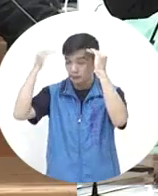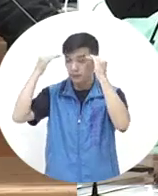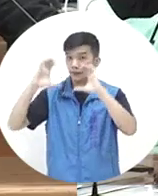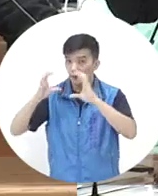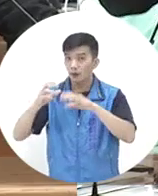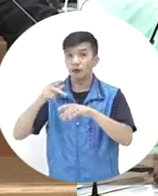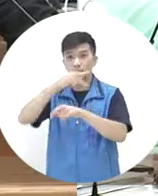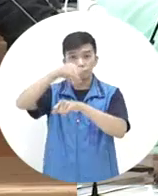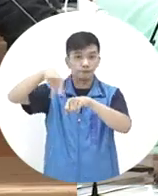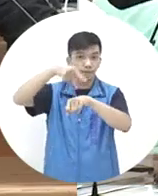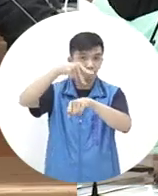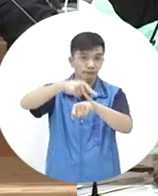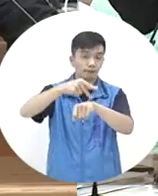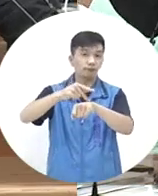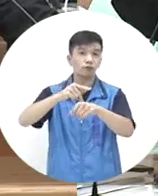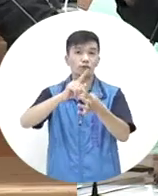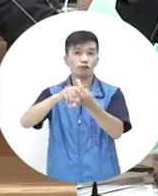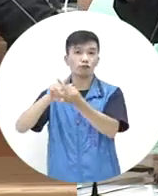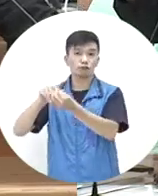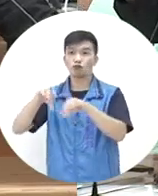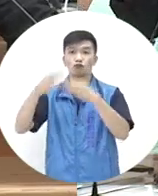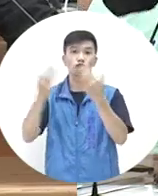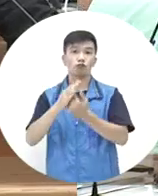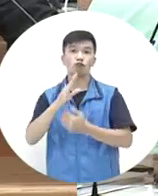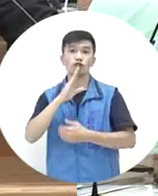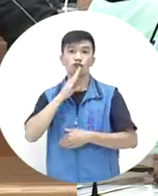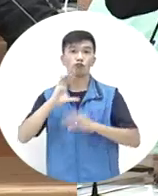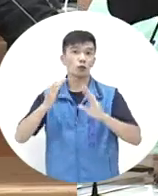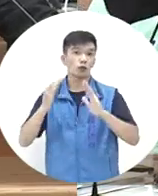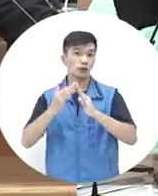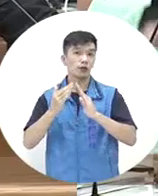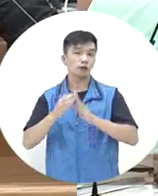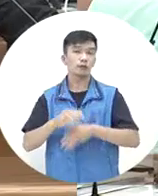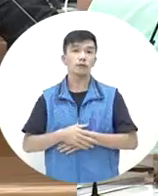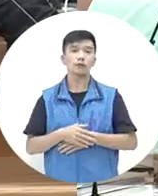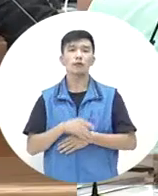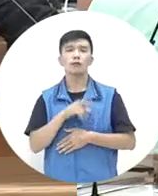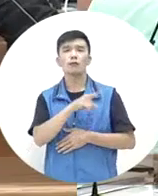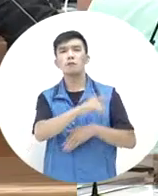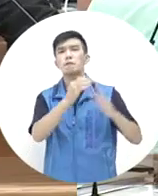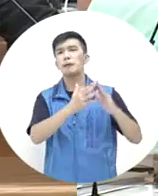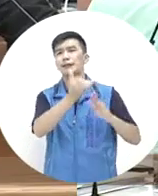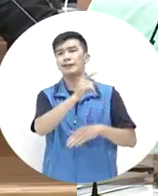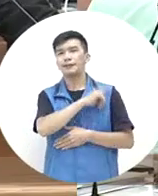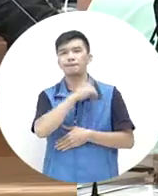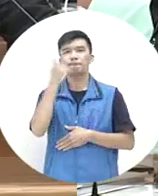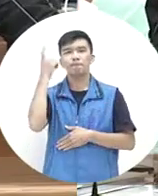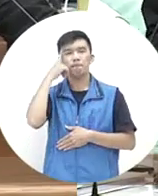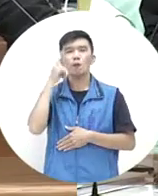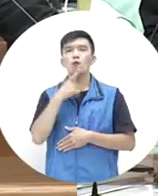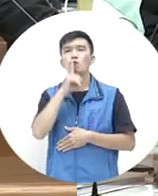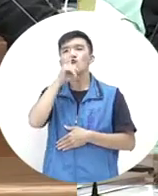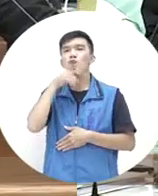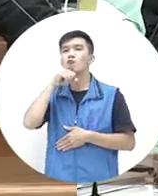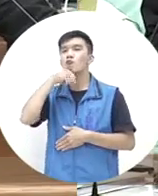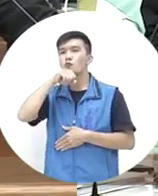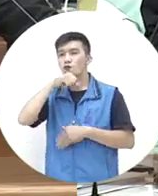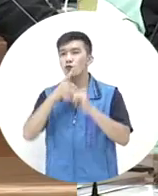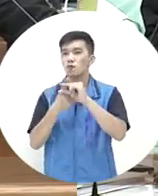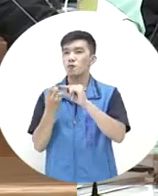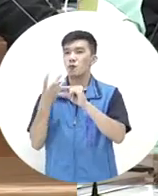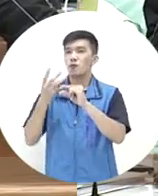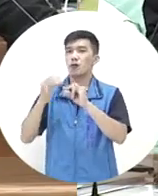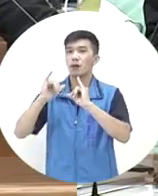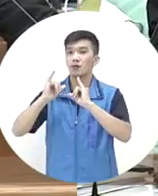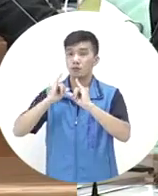家。 在侯市长的世界地图里面，只有中华民国，没有中华人民共和国。 怎么会没有中华人民